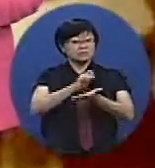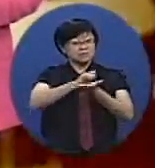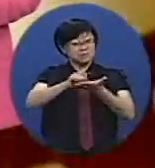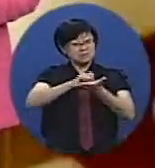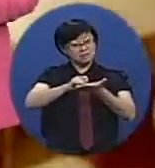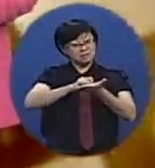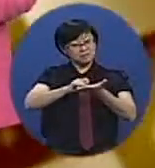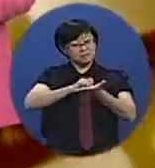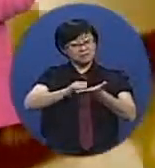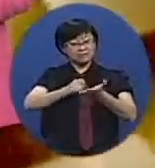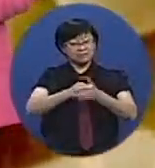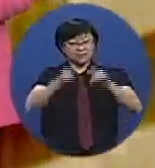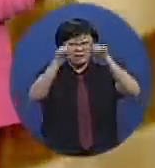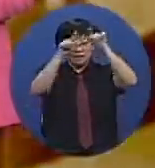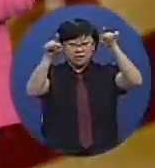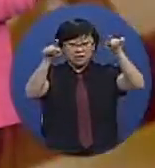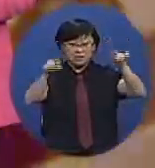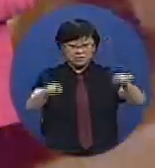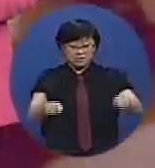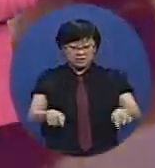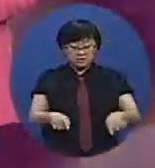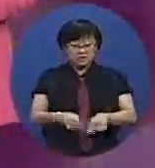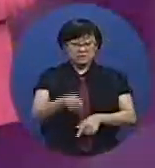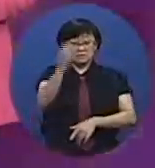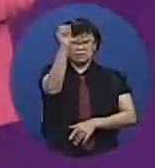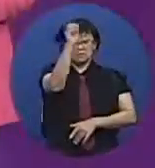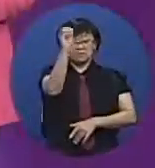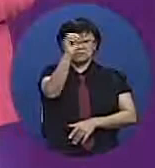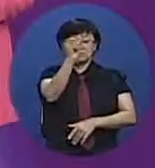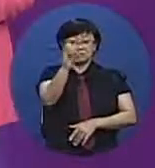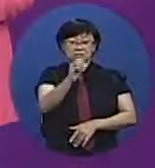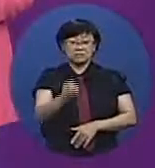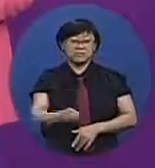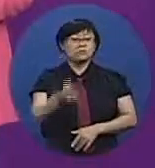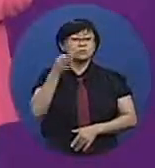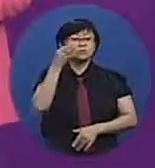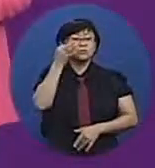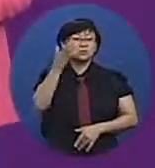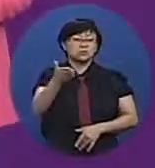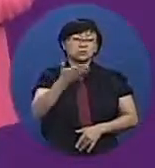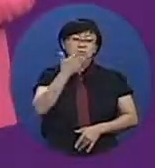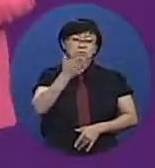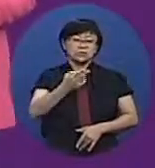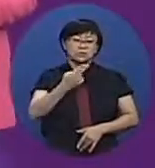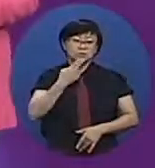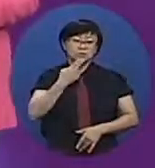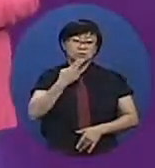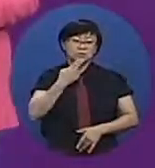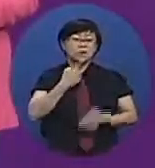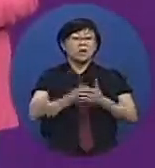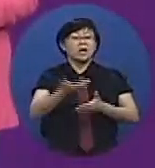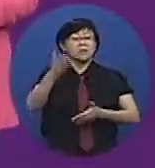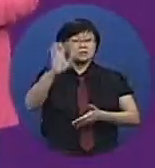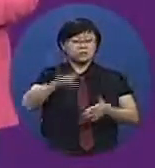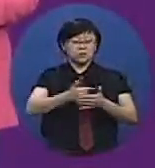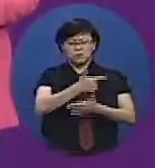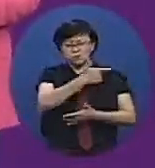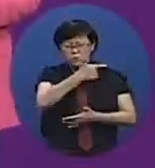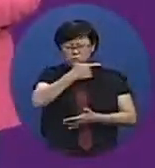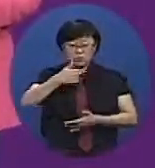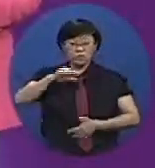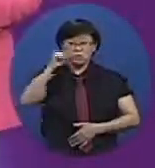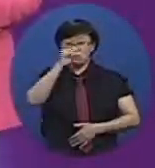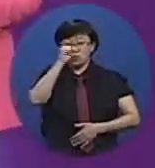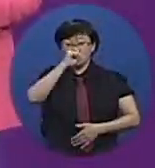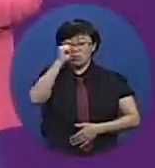써주신 네. 그 서예 작품을 보여드리긴 뭐하지만 작품이에요. 네. 아주 필체가